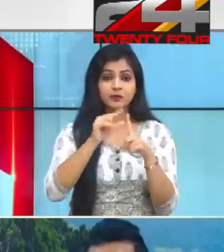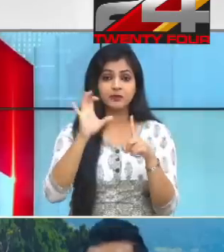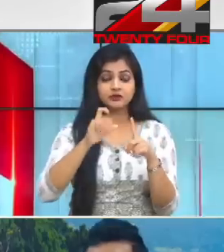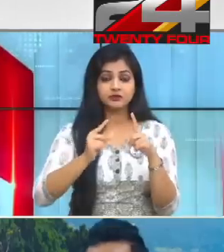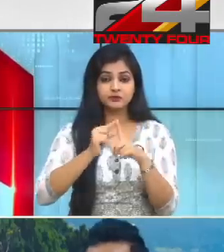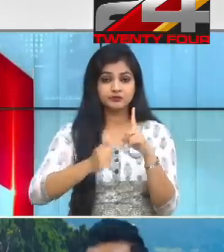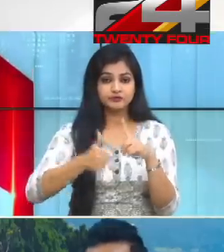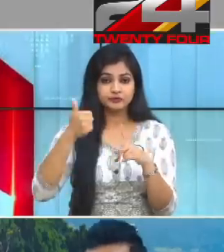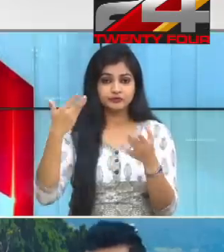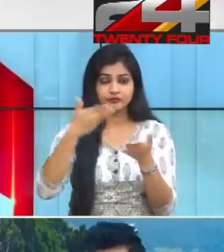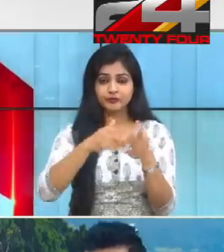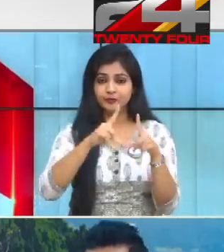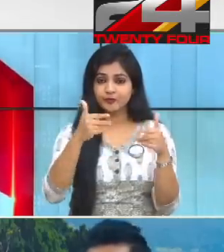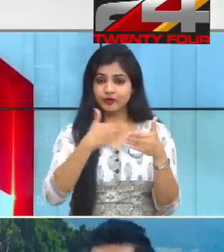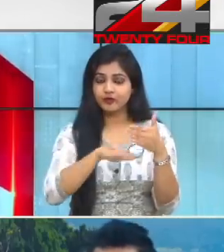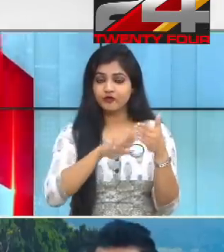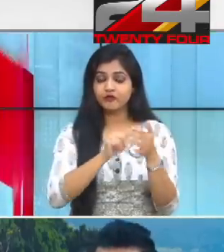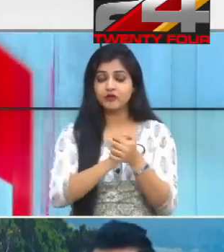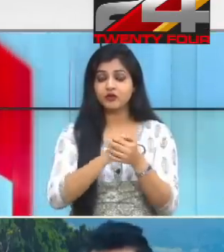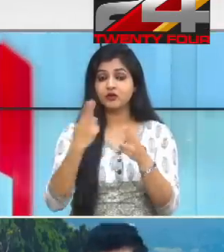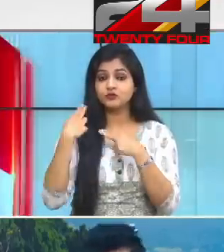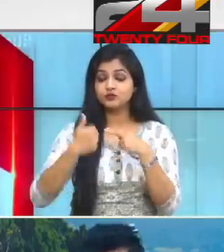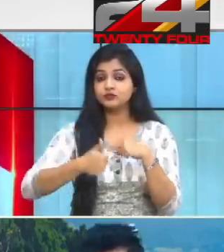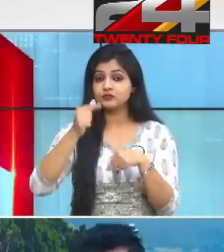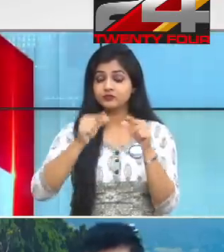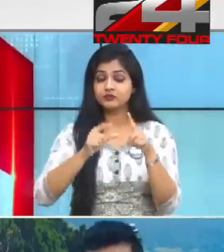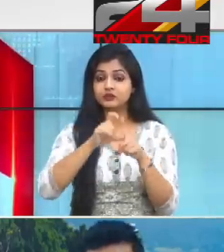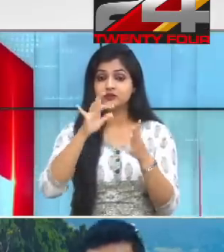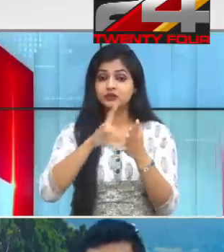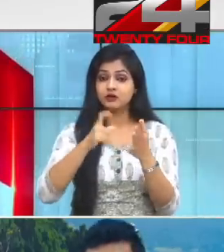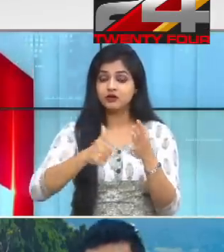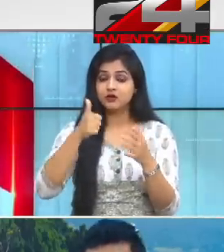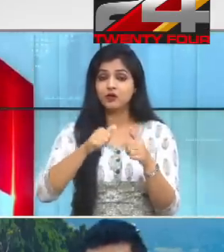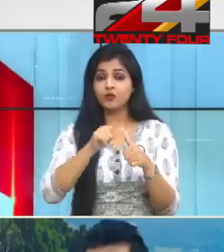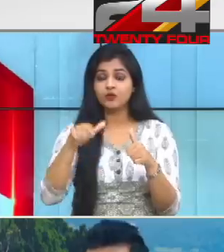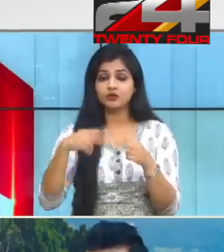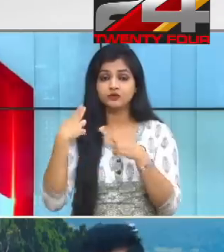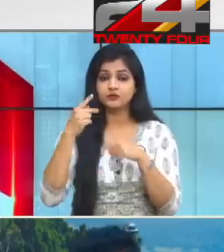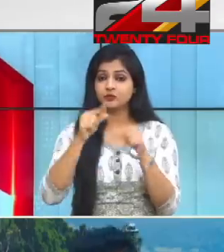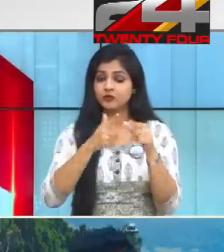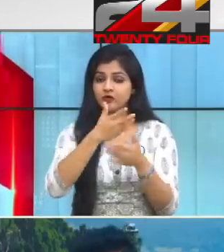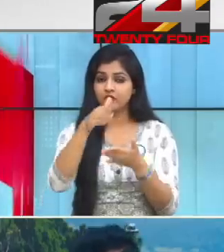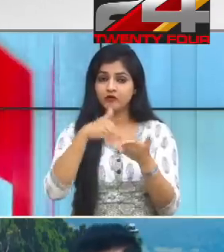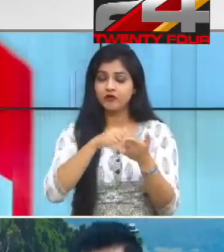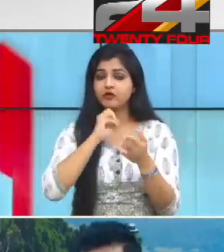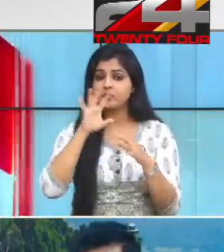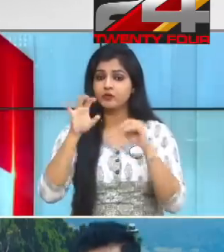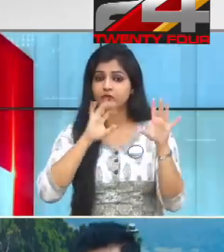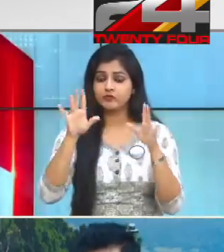ഉണ്ടായിരുന്നു, ഉത്തരവാദിത്തപ്പെട്ട ഉദ്യോഗസ്ഥരുണ്ടായിരുന്നു, ജില്ലാ കലക്ടർ ഉണ്ടായിരുന്നു. എല്ലാ നിലയിലുള്ള ഇടപെടലും അതാത് സ്ഥലങ്ങളിൽ നടത്തിയിട്ടുണ്ട്.